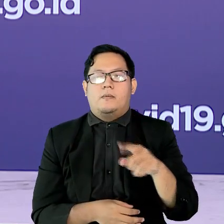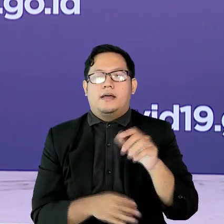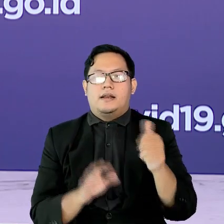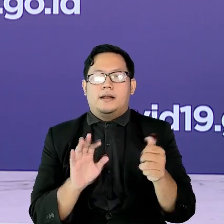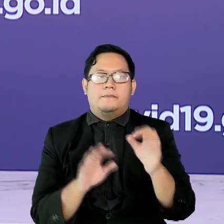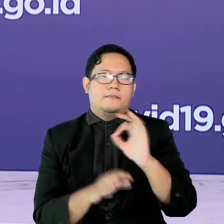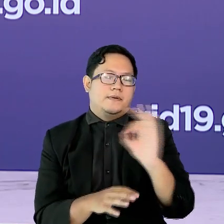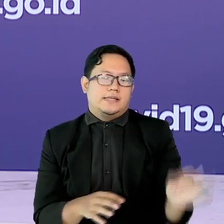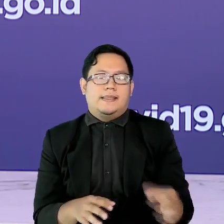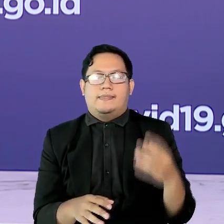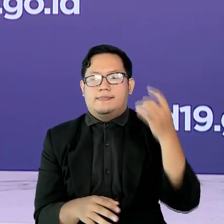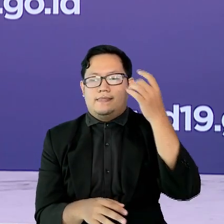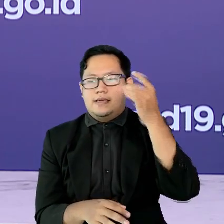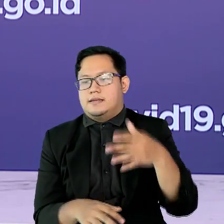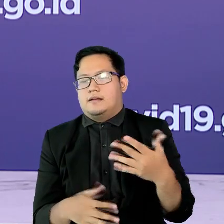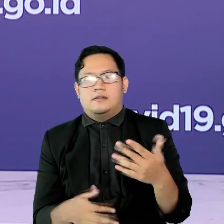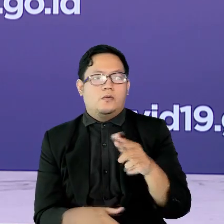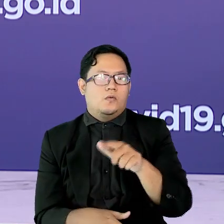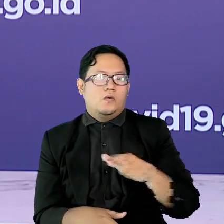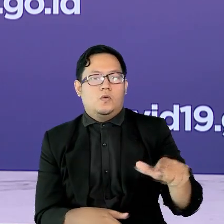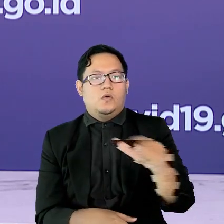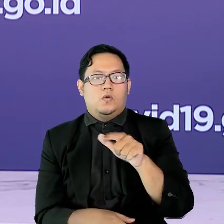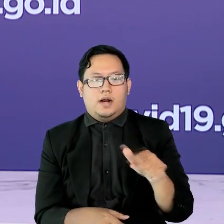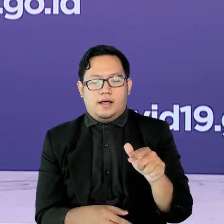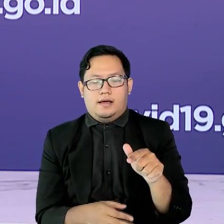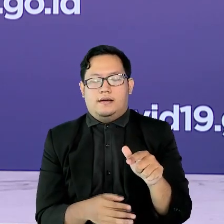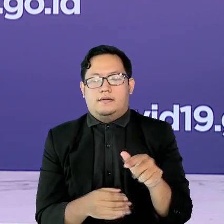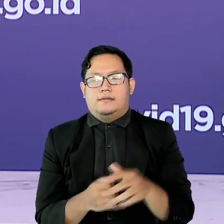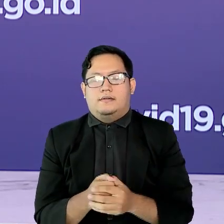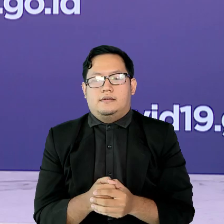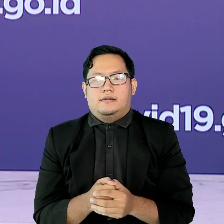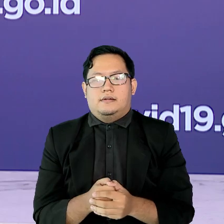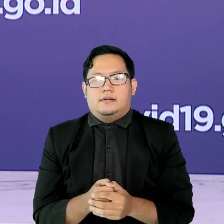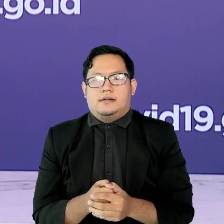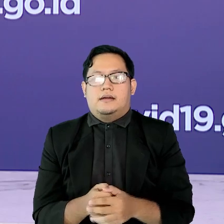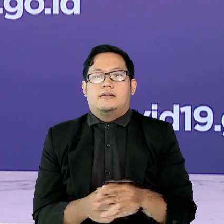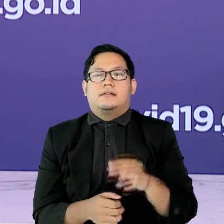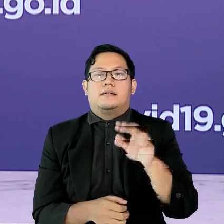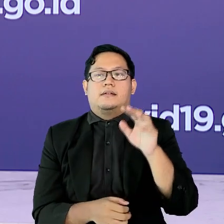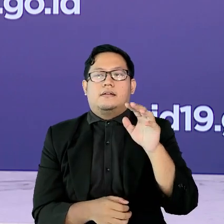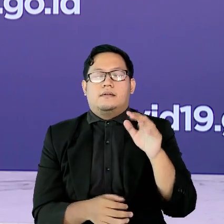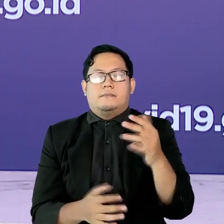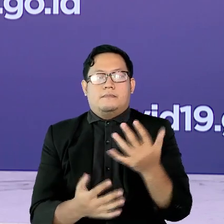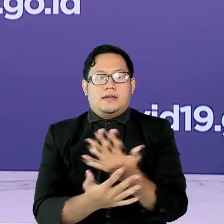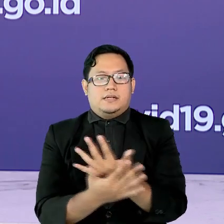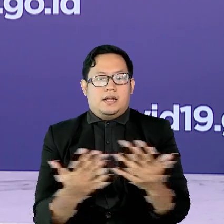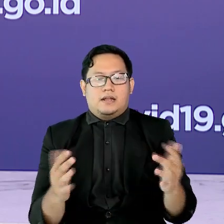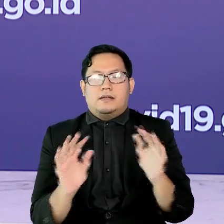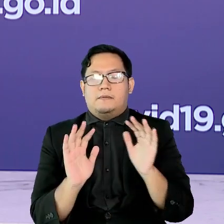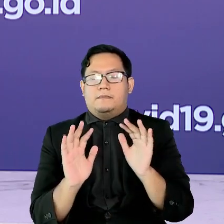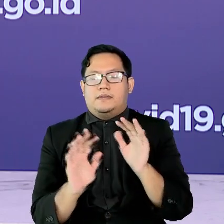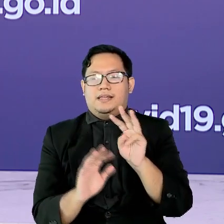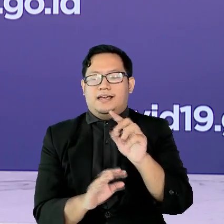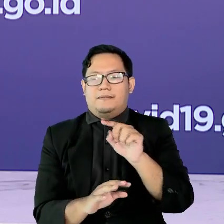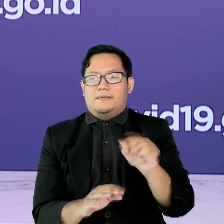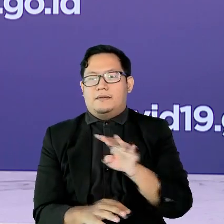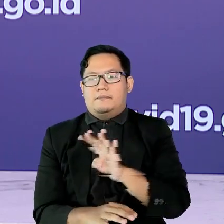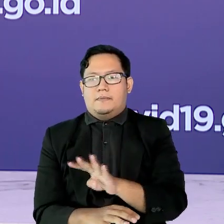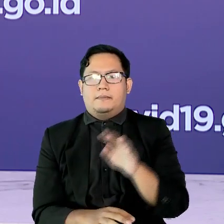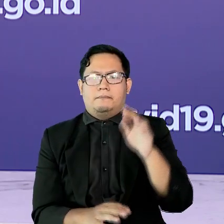23,63% desa atau kelurahan yang lebih dari 3/4 penduduknya belum mematuhi memakai